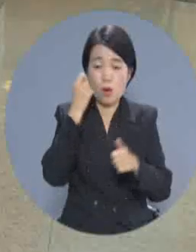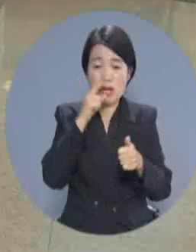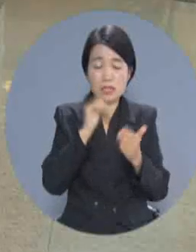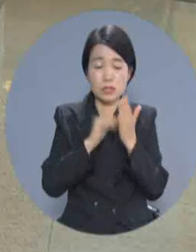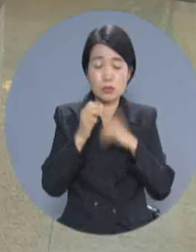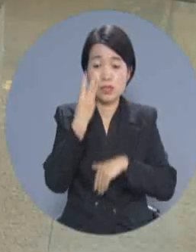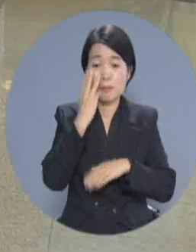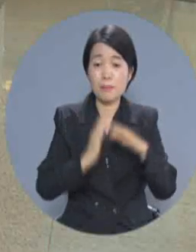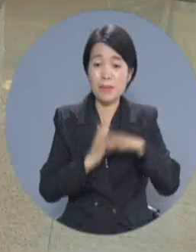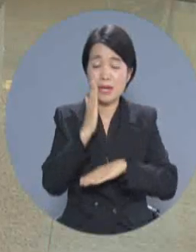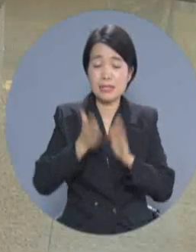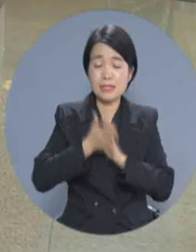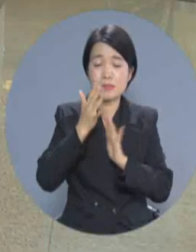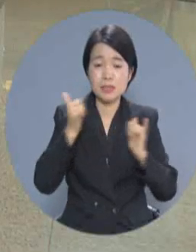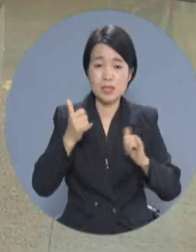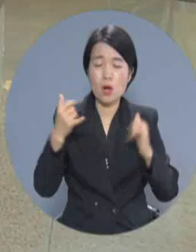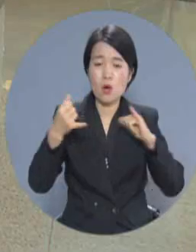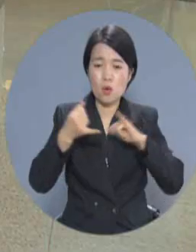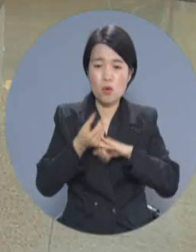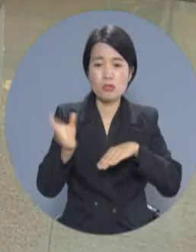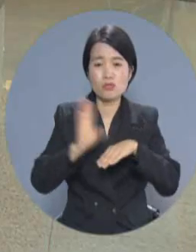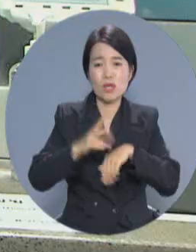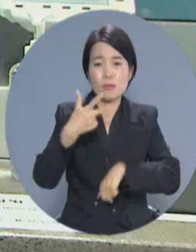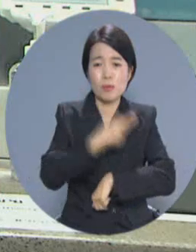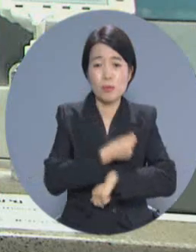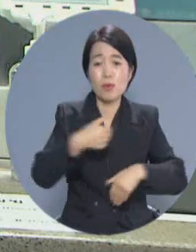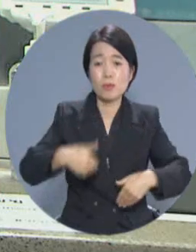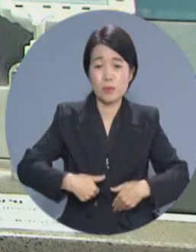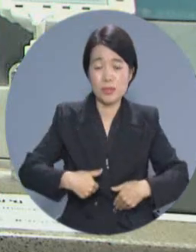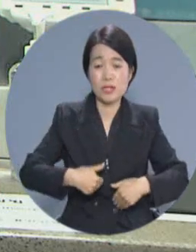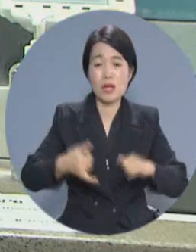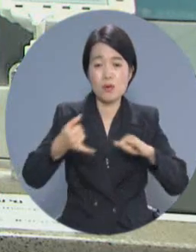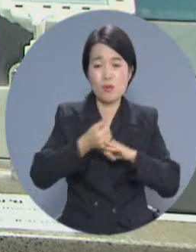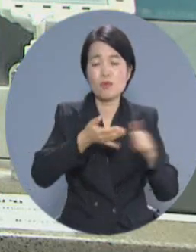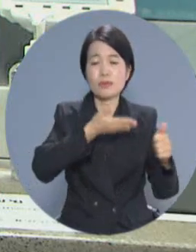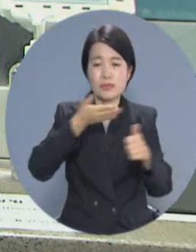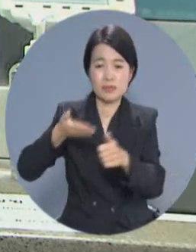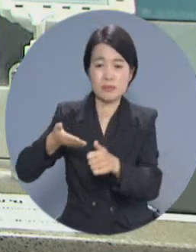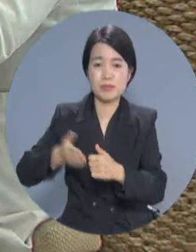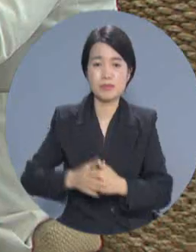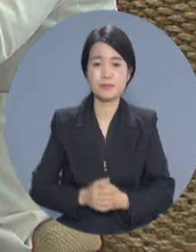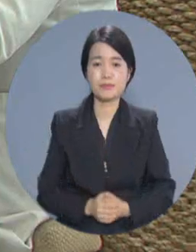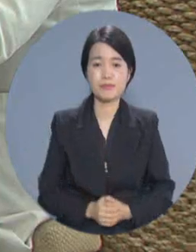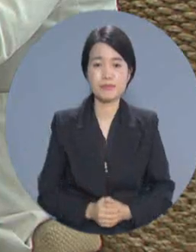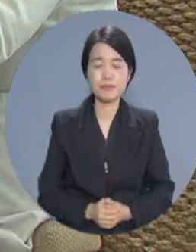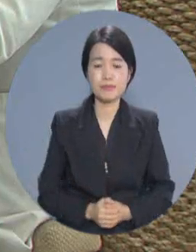후 3개월이 지난 시민들은 반드시 추가 접종을 해줄 것을 당부했습니다.